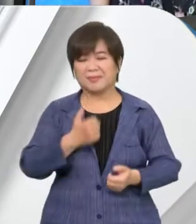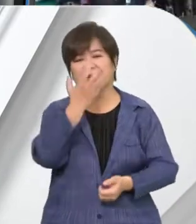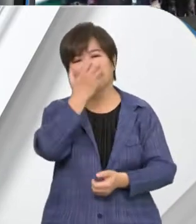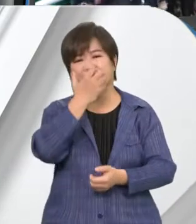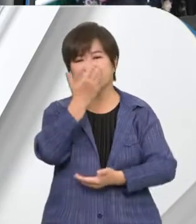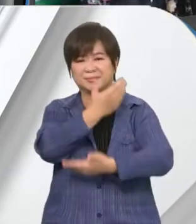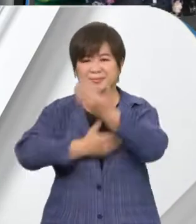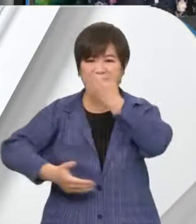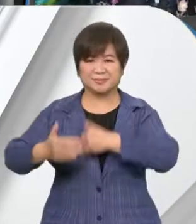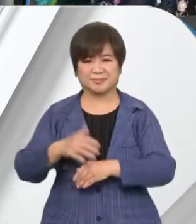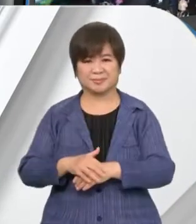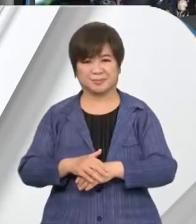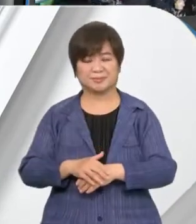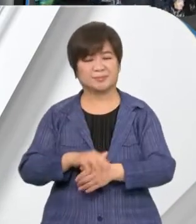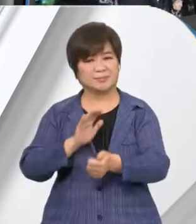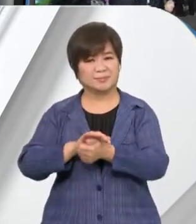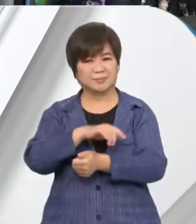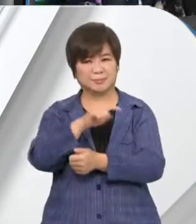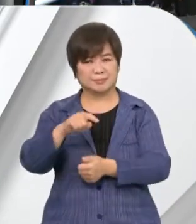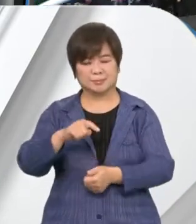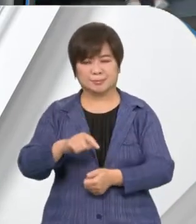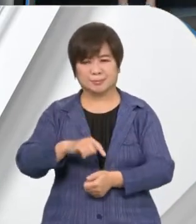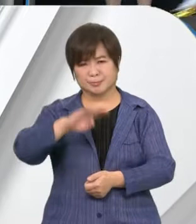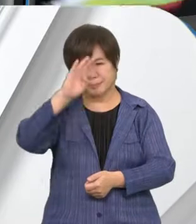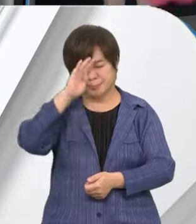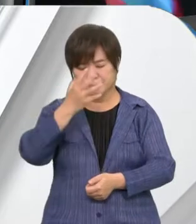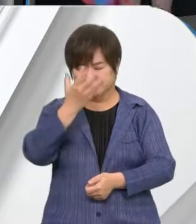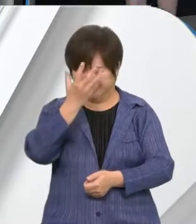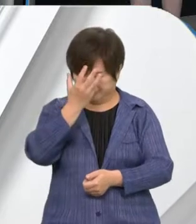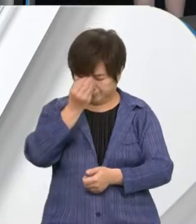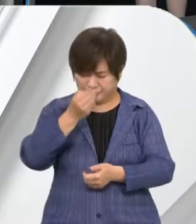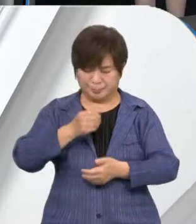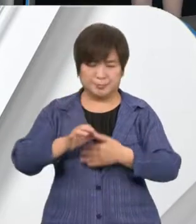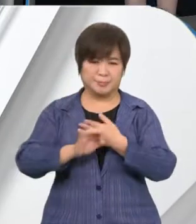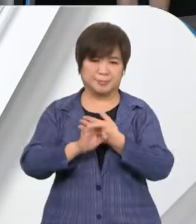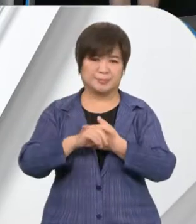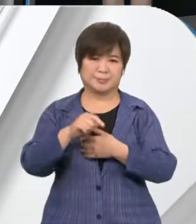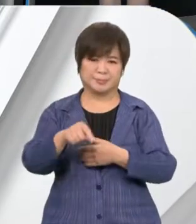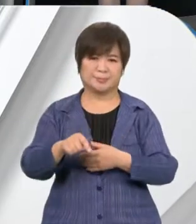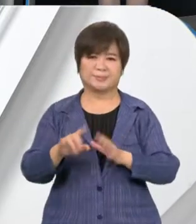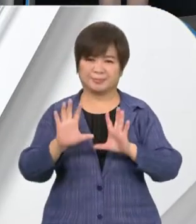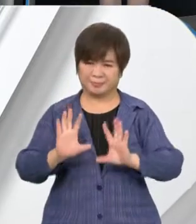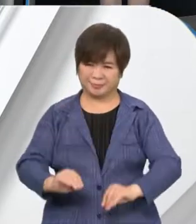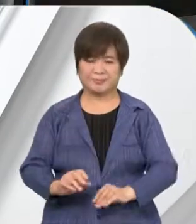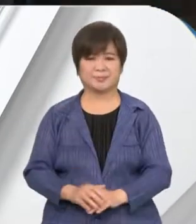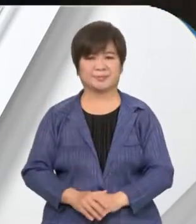的轻喜剧风格，抒解民众对疫情当中紧张的心情。